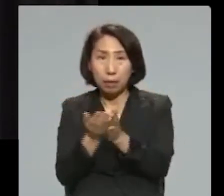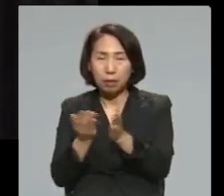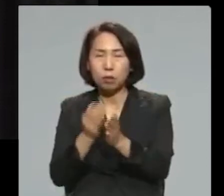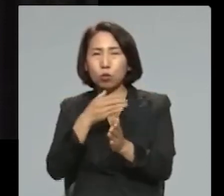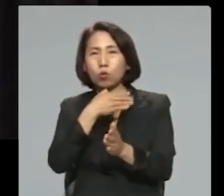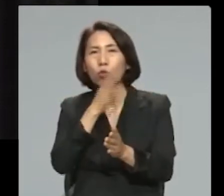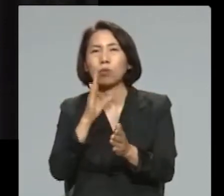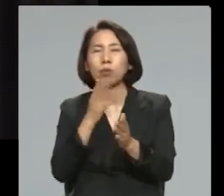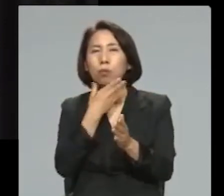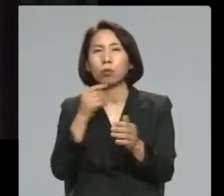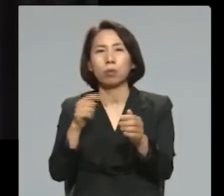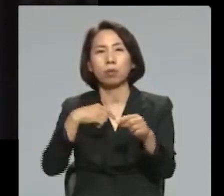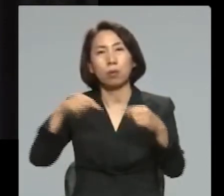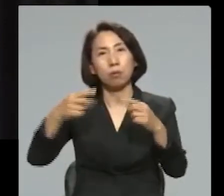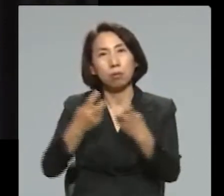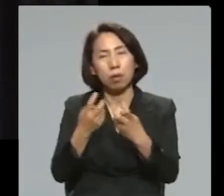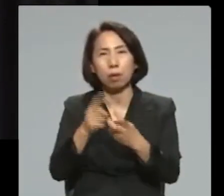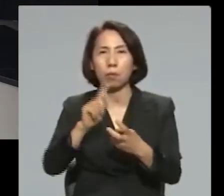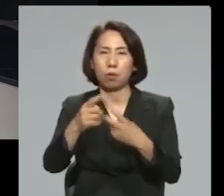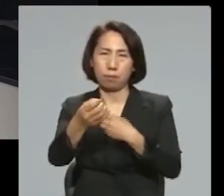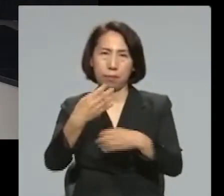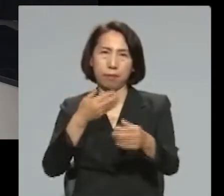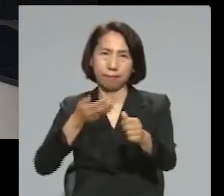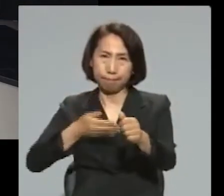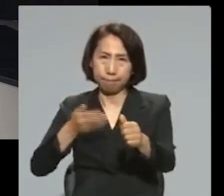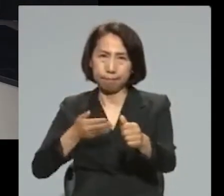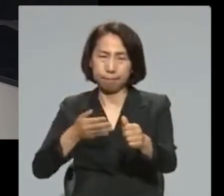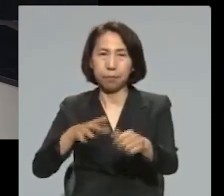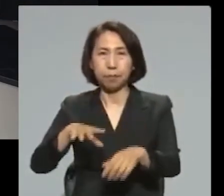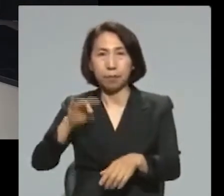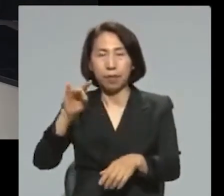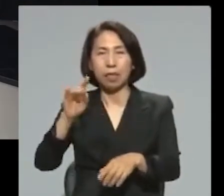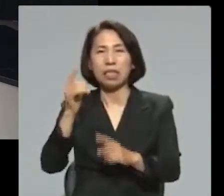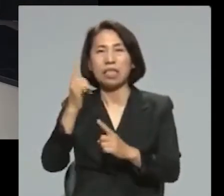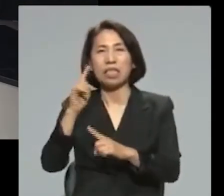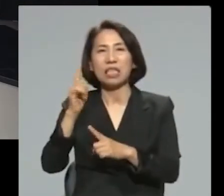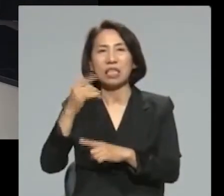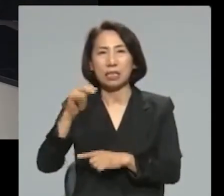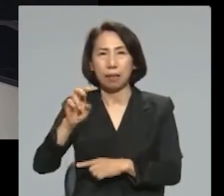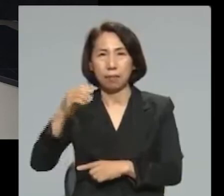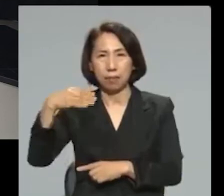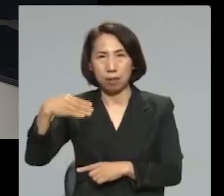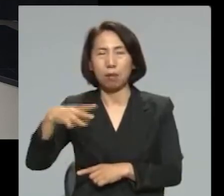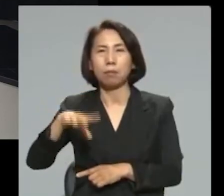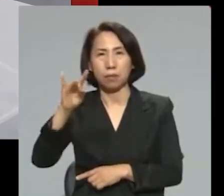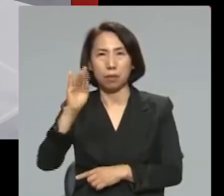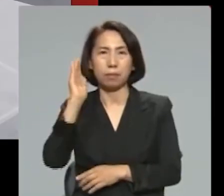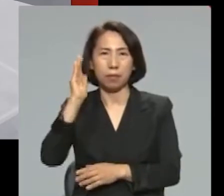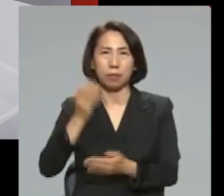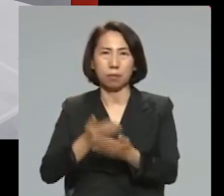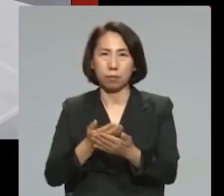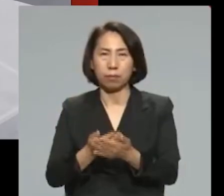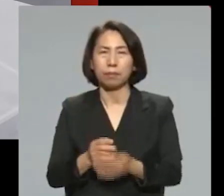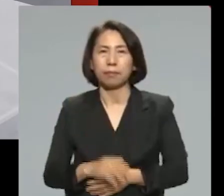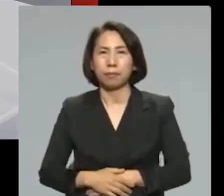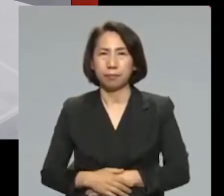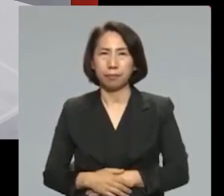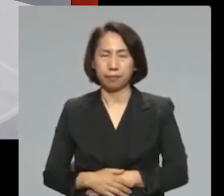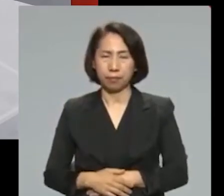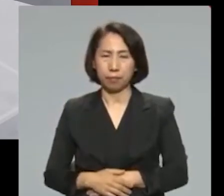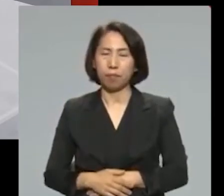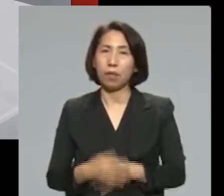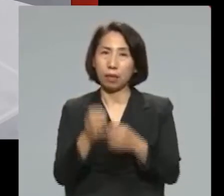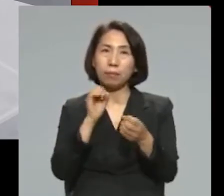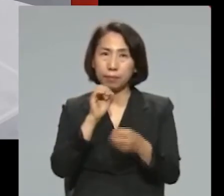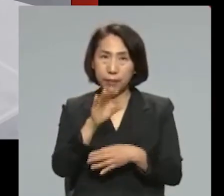주시기 바랍니다. 발언 순서에 따라서 국민의힘 이남철 후보부터 답변 기회 드리겠습니다. 예, 답변을 드리겠습니다.